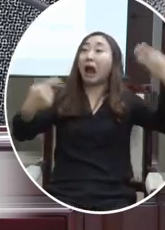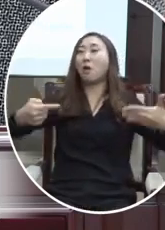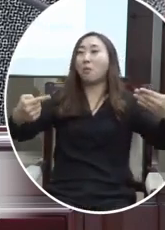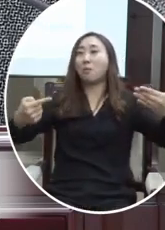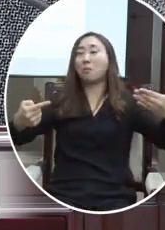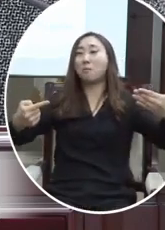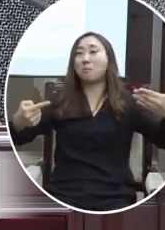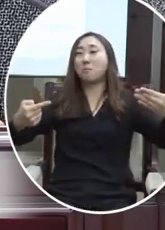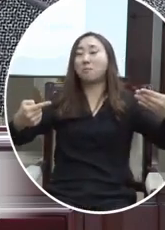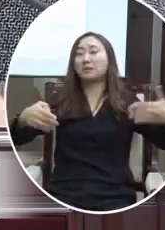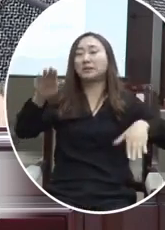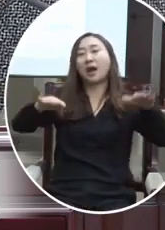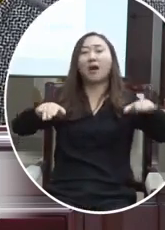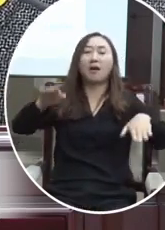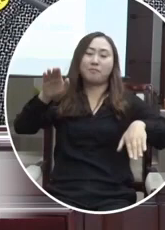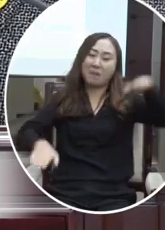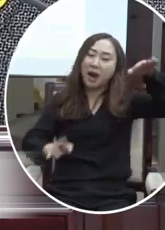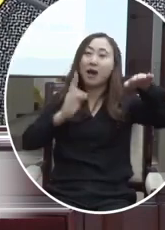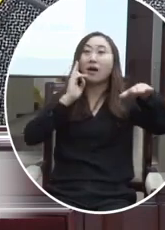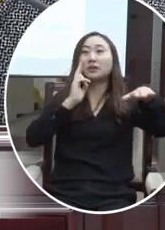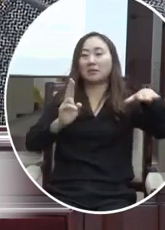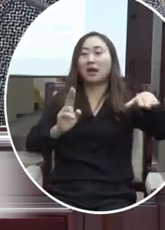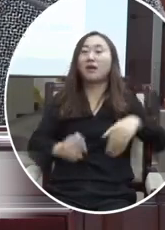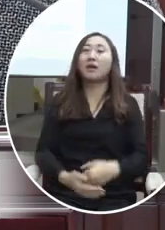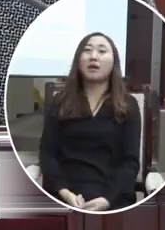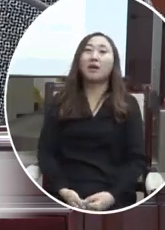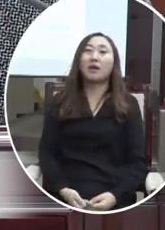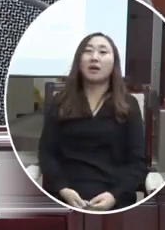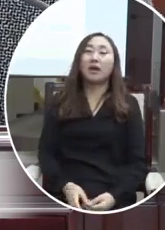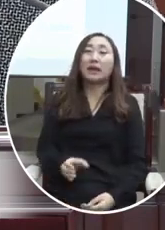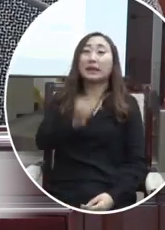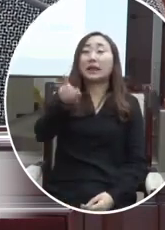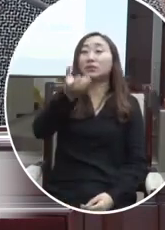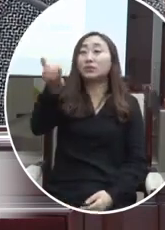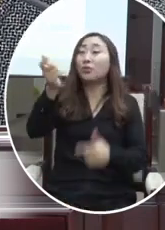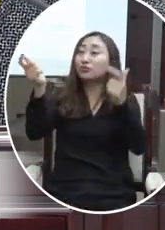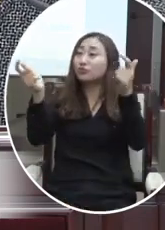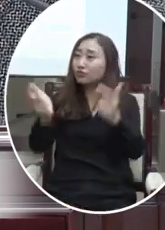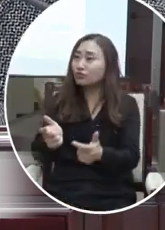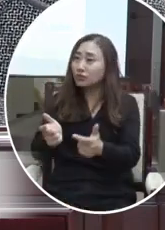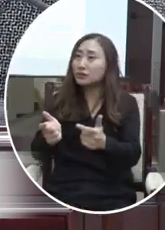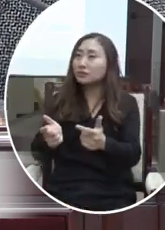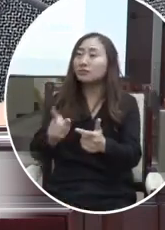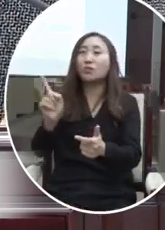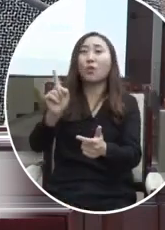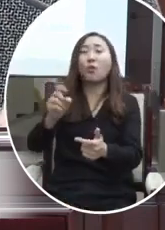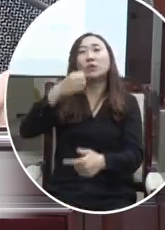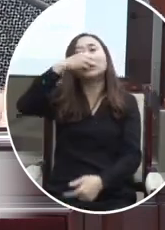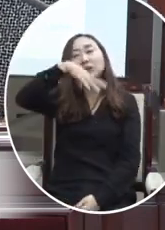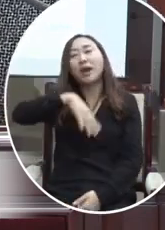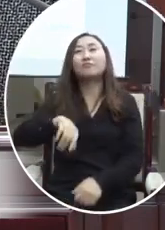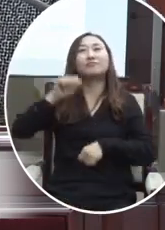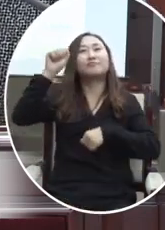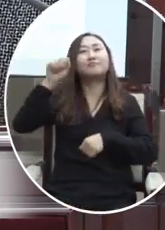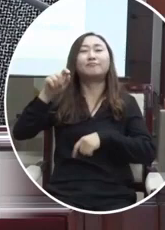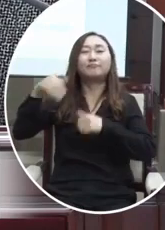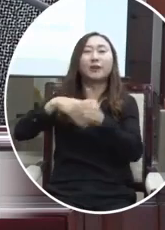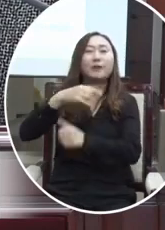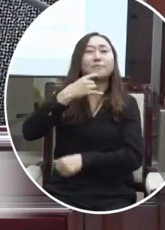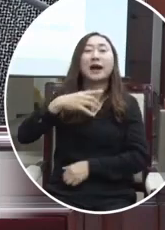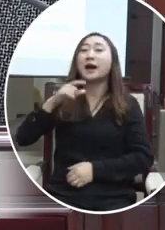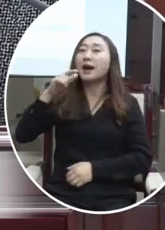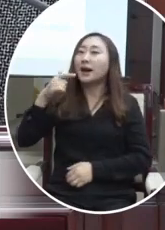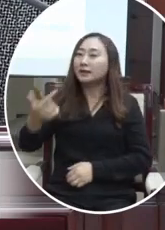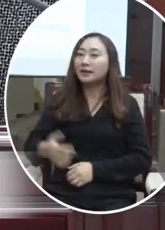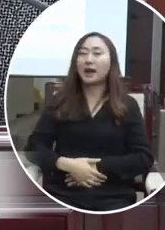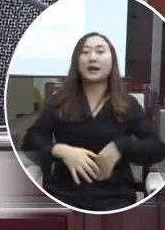차이가 납니다. 본 의원이 늘 말하듯이 탄소중립 이행은 낭만적인 환경운동이 아닙니다. 경제,